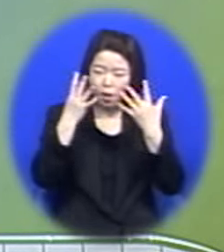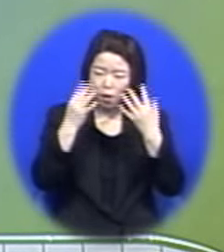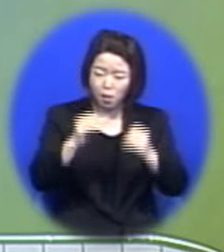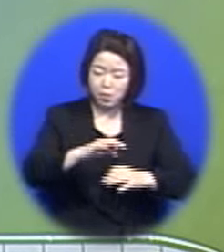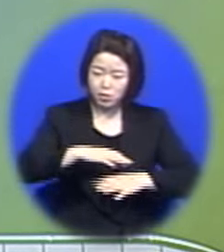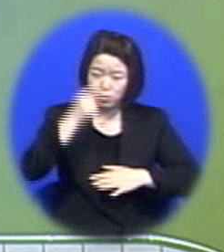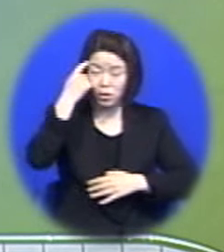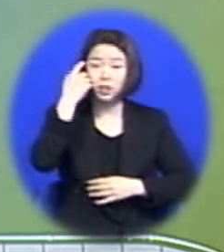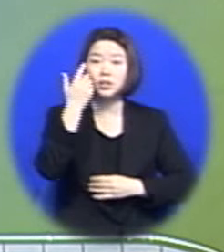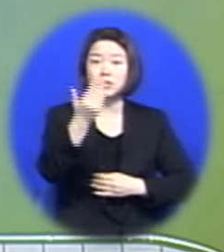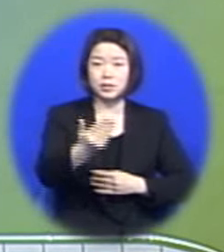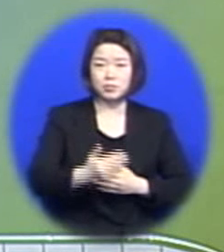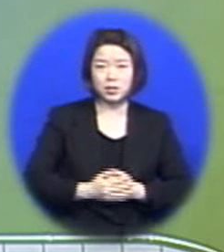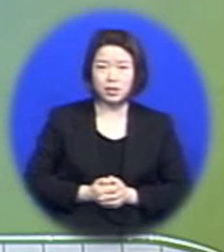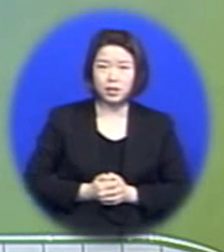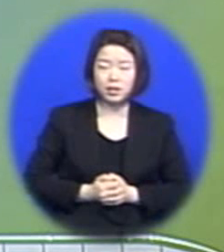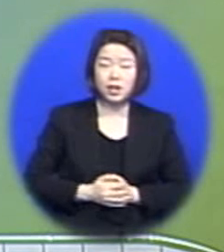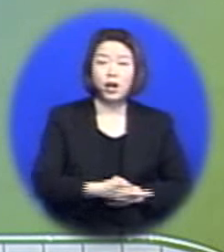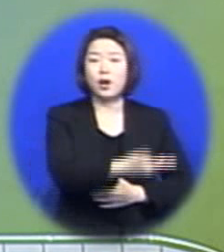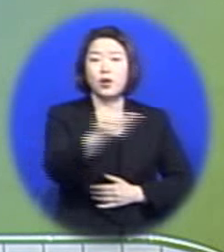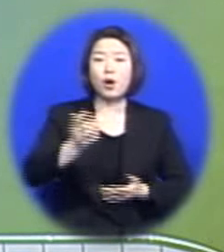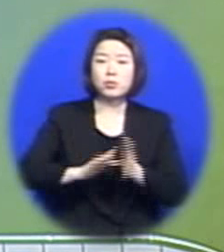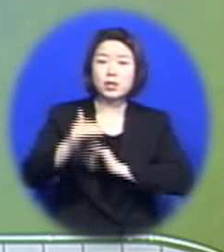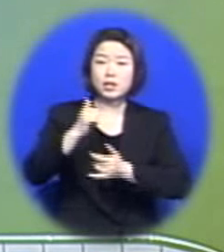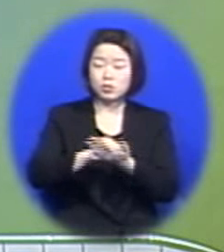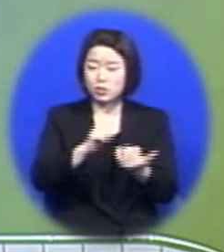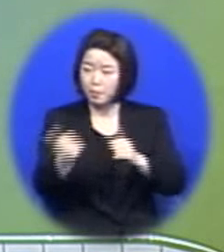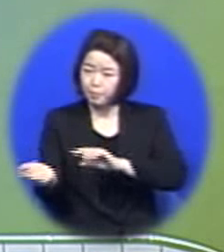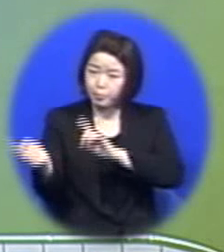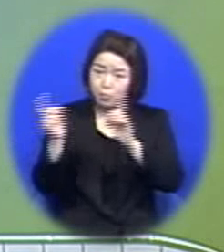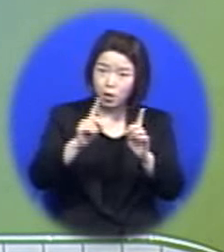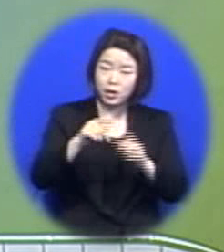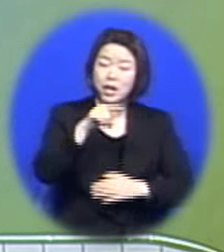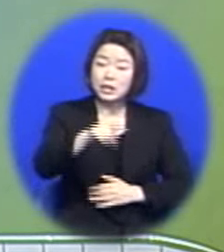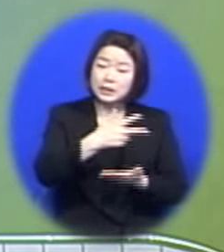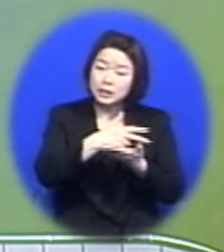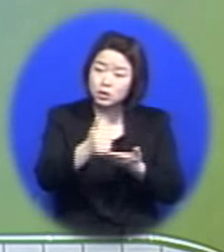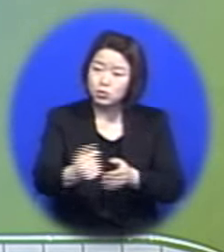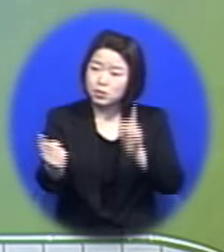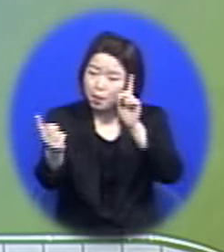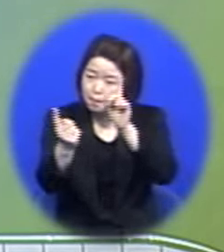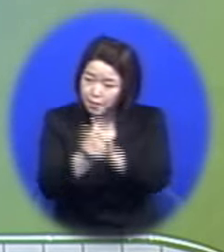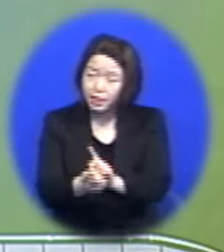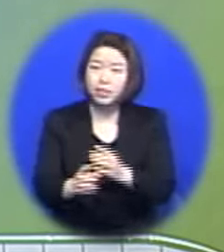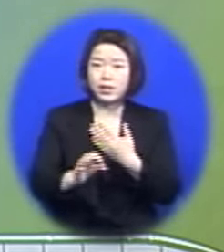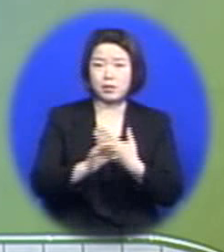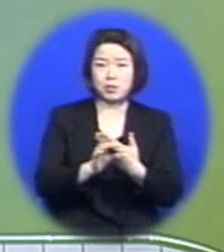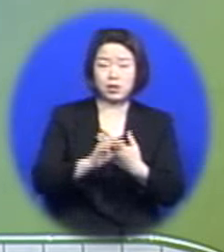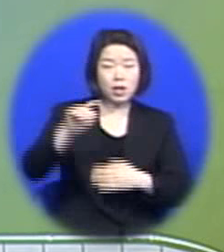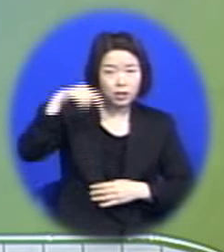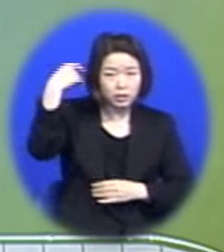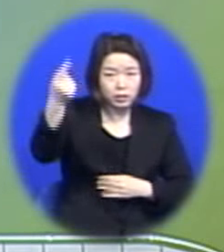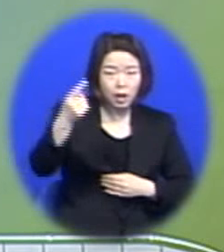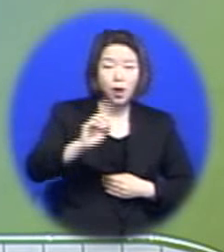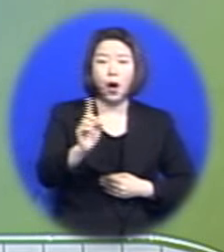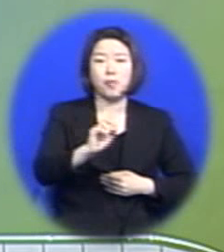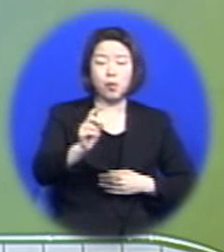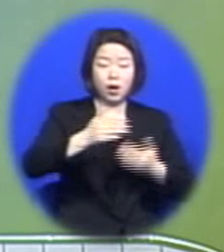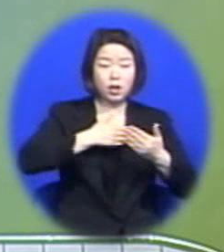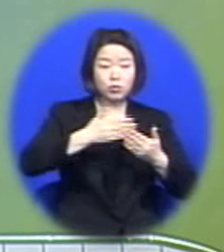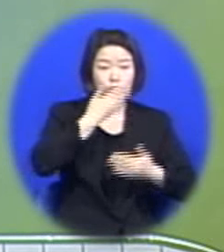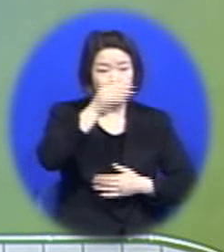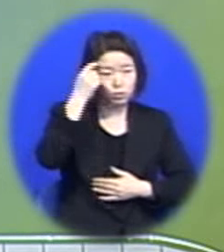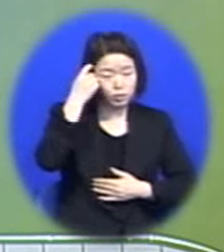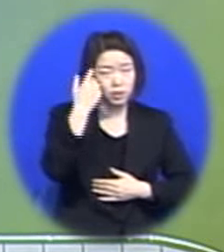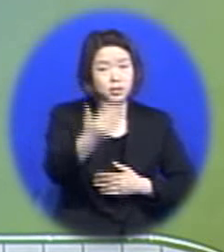놀랐겠어요. 여러분, 예수님이 부활하신 그 주님을 만나면 그 다음에 뭐가 두려울 게